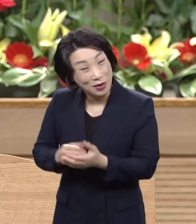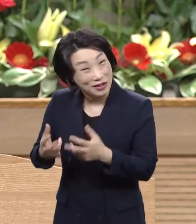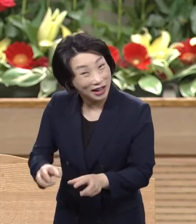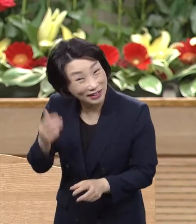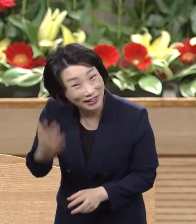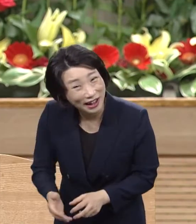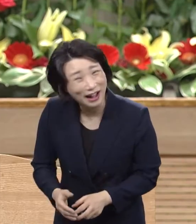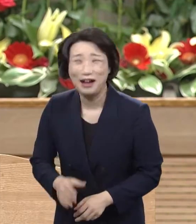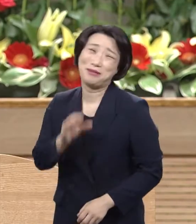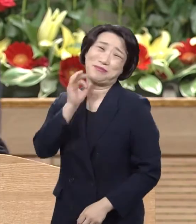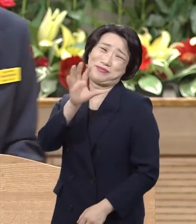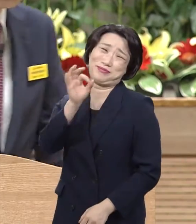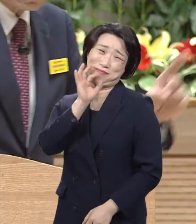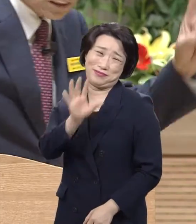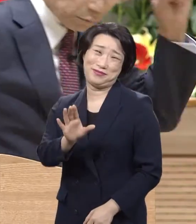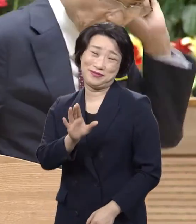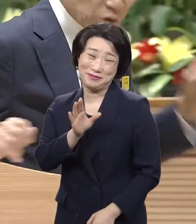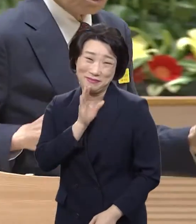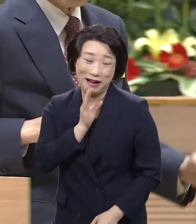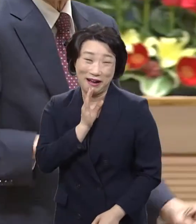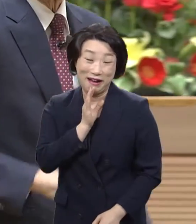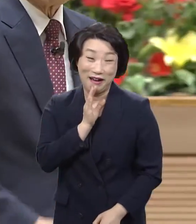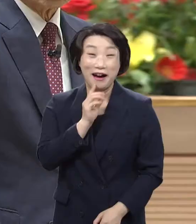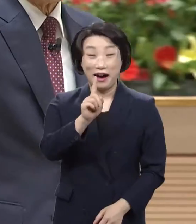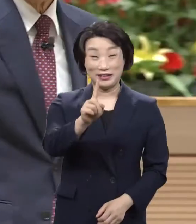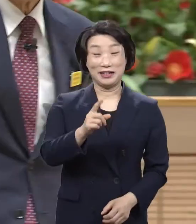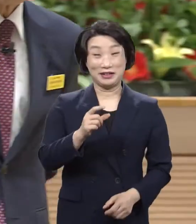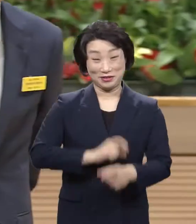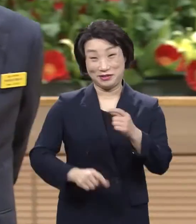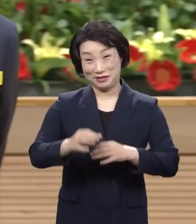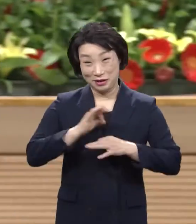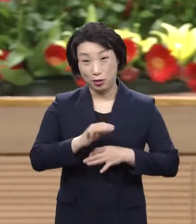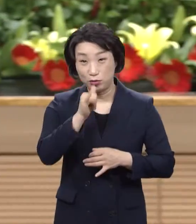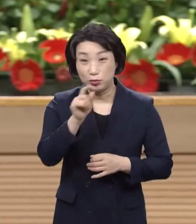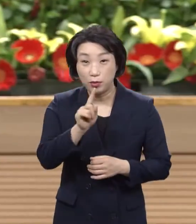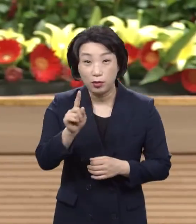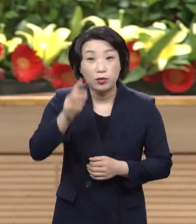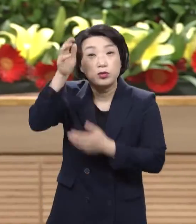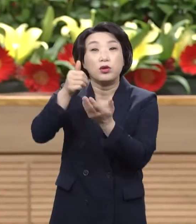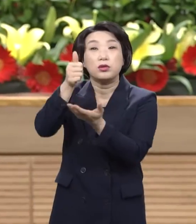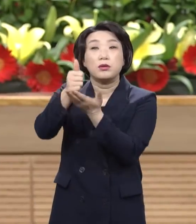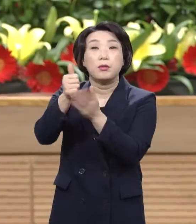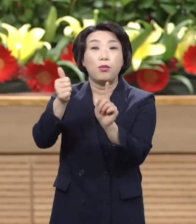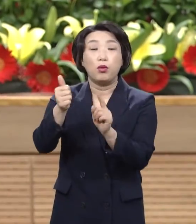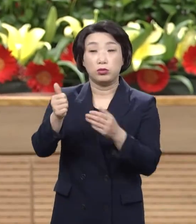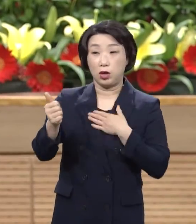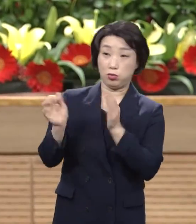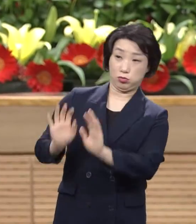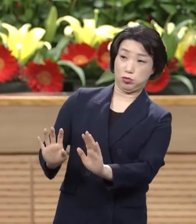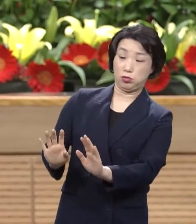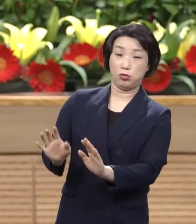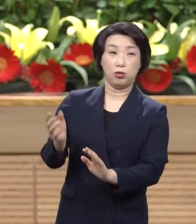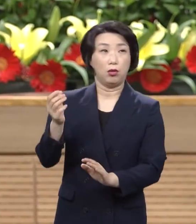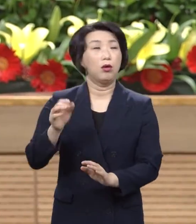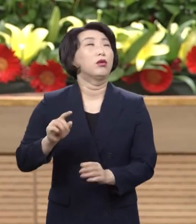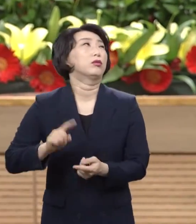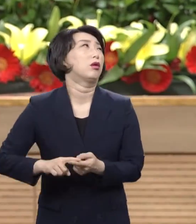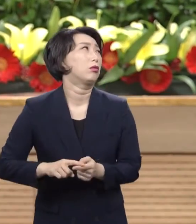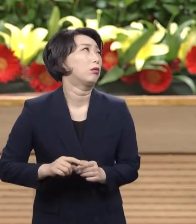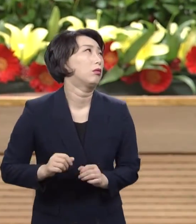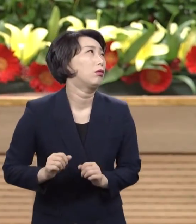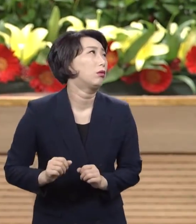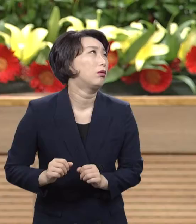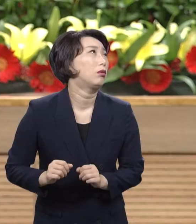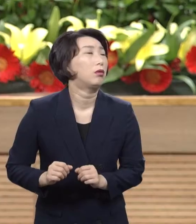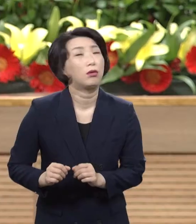절대 안 돼. 그런데 또 한 가지 여기서 깜짝 놀랄 것은 성령은 거역하면 거역당해.